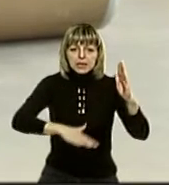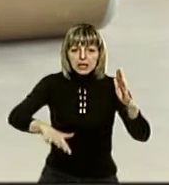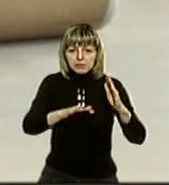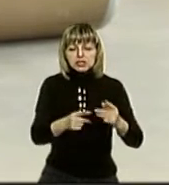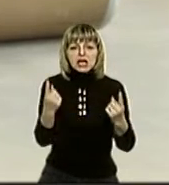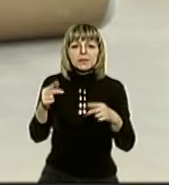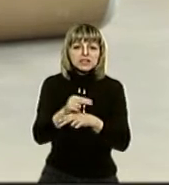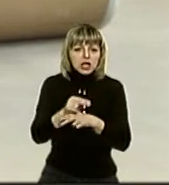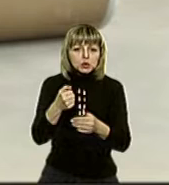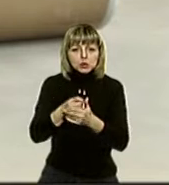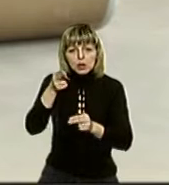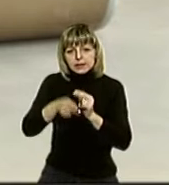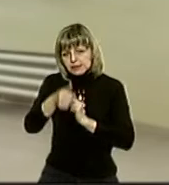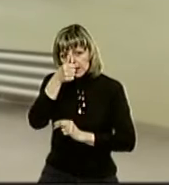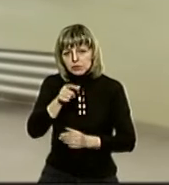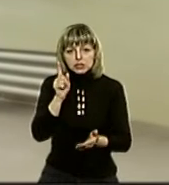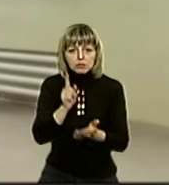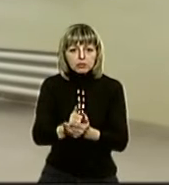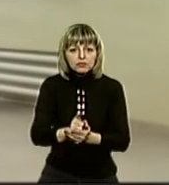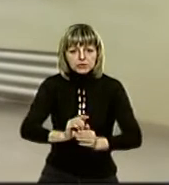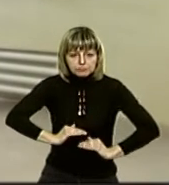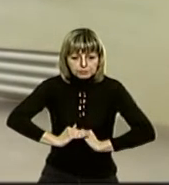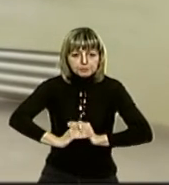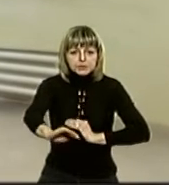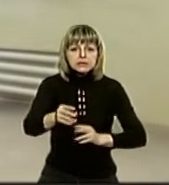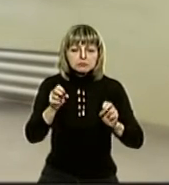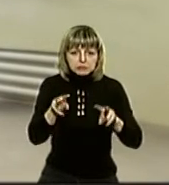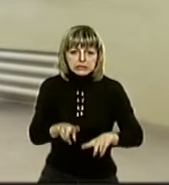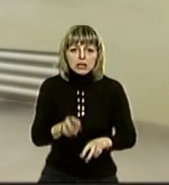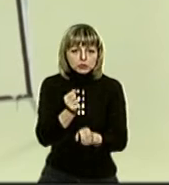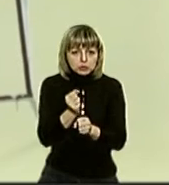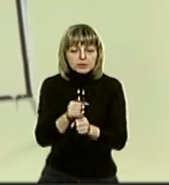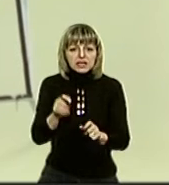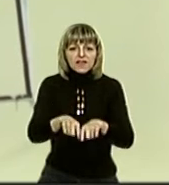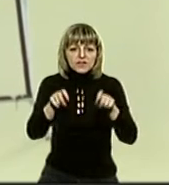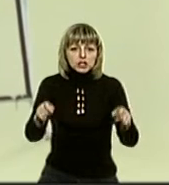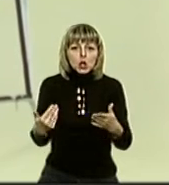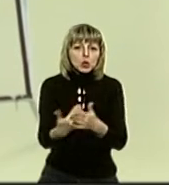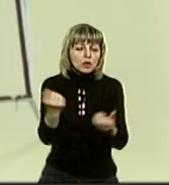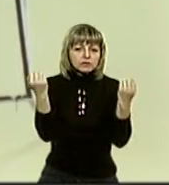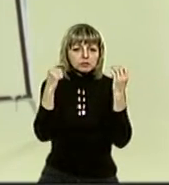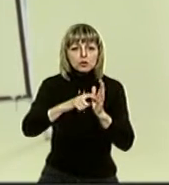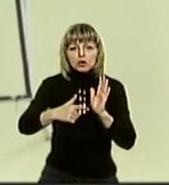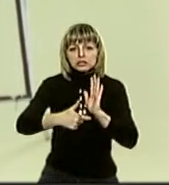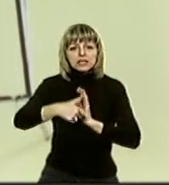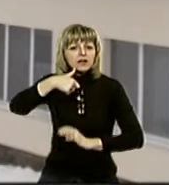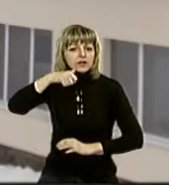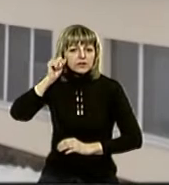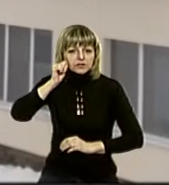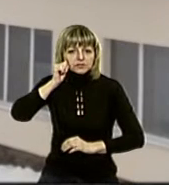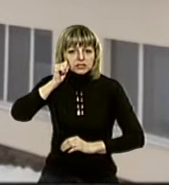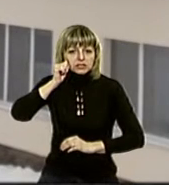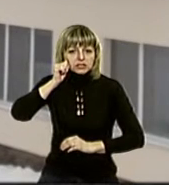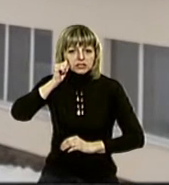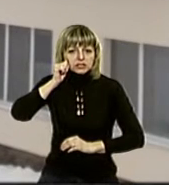капітально відремонтували, до кінця місяця мали застелити спеціальне покриття на підлогу і відкрити оновлений спортзал. Вчора під вагою